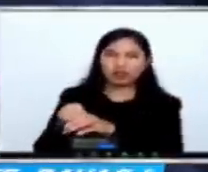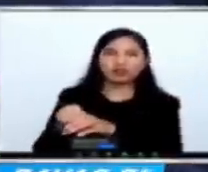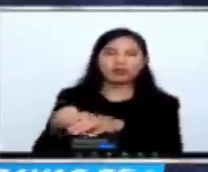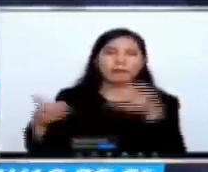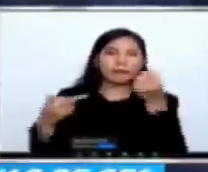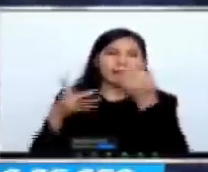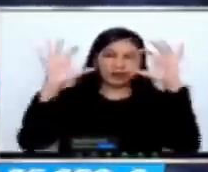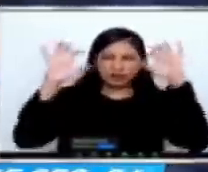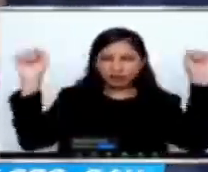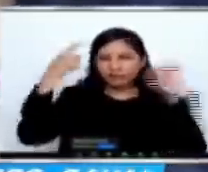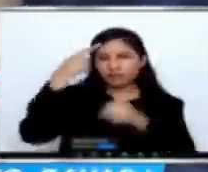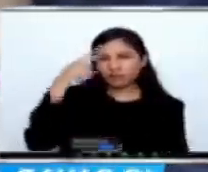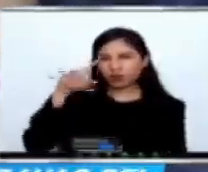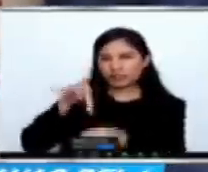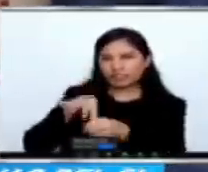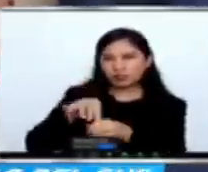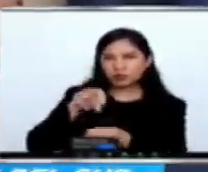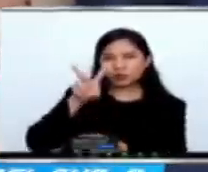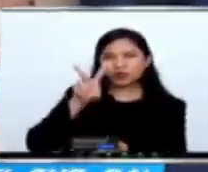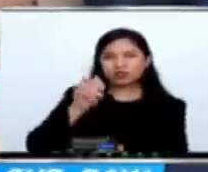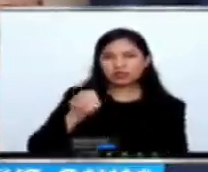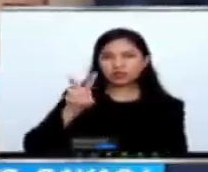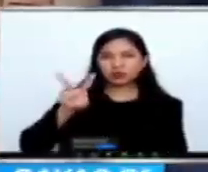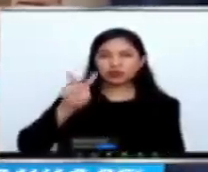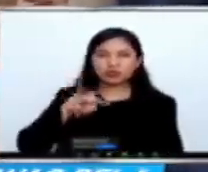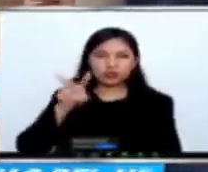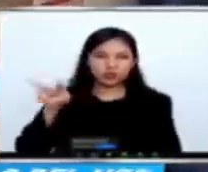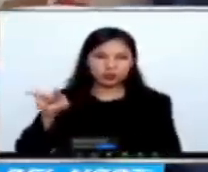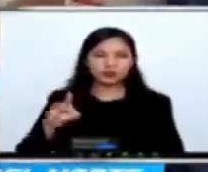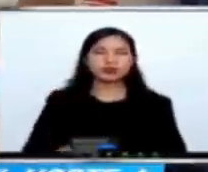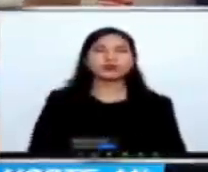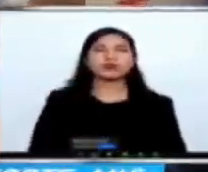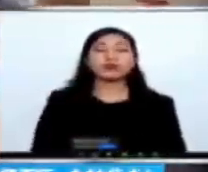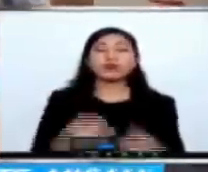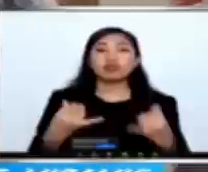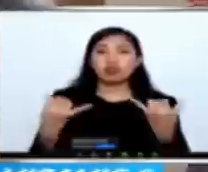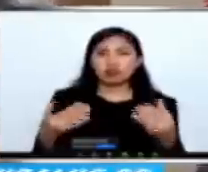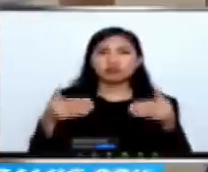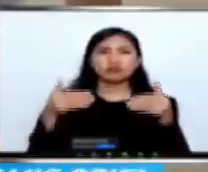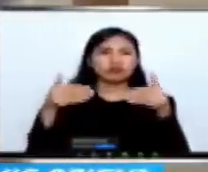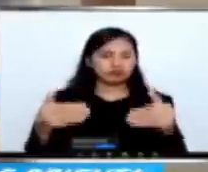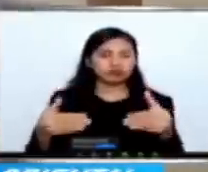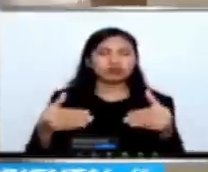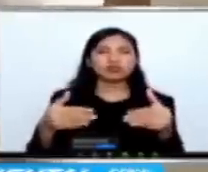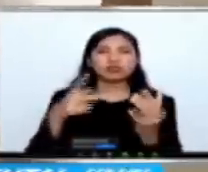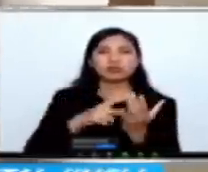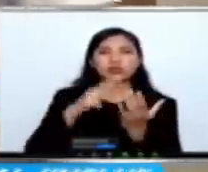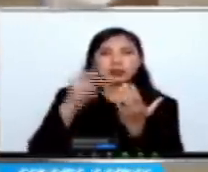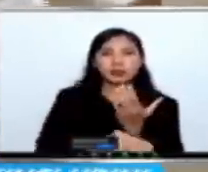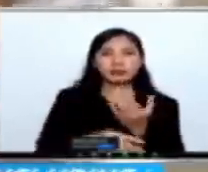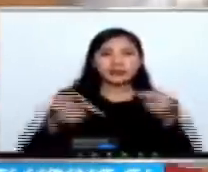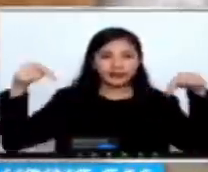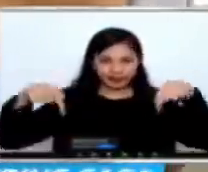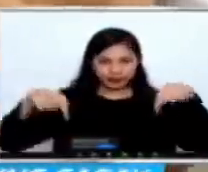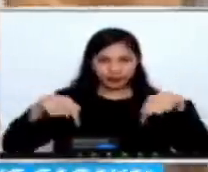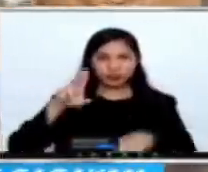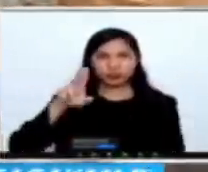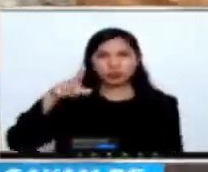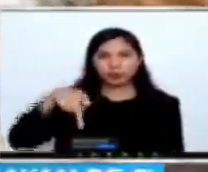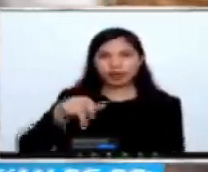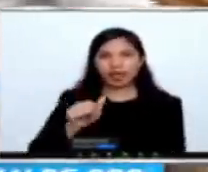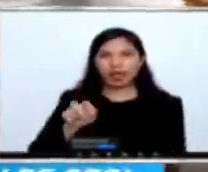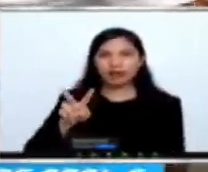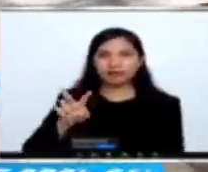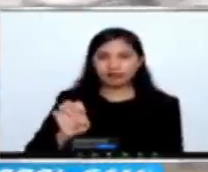Connie, ay nagpapatuloy pa rin ang ginagawang programa dito sa University Avenue. Siguro mga